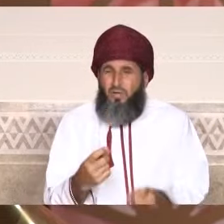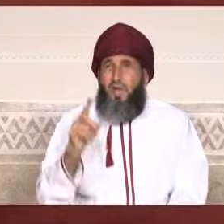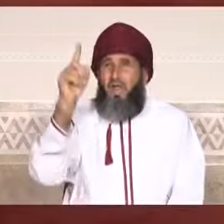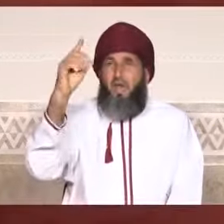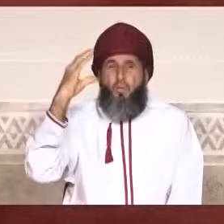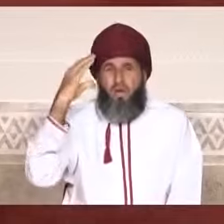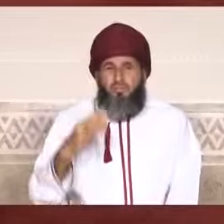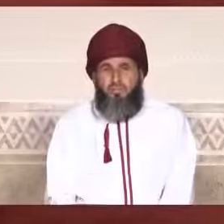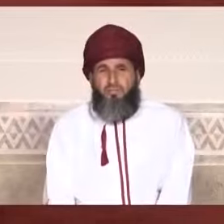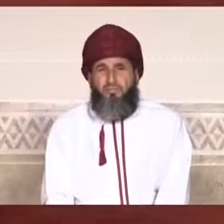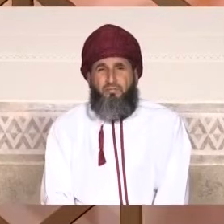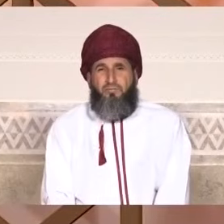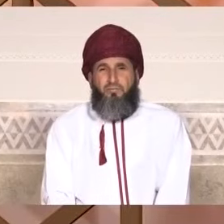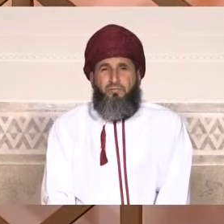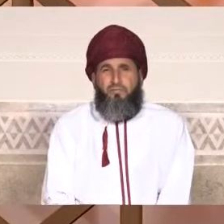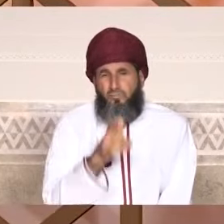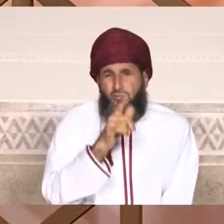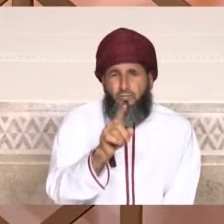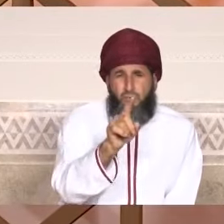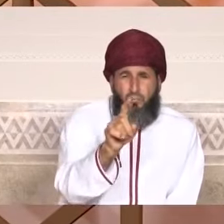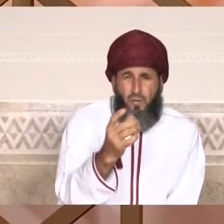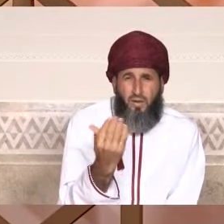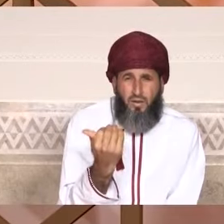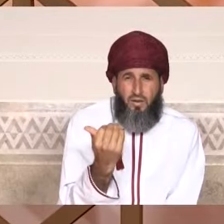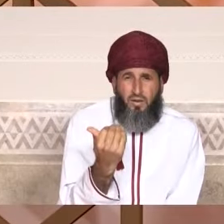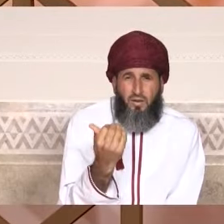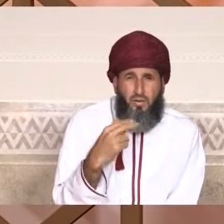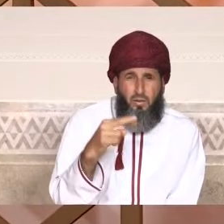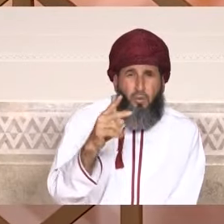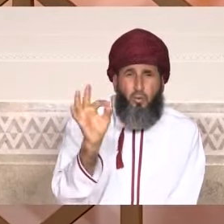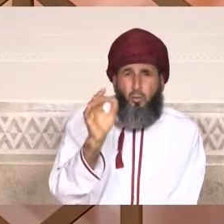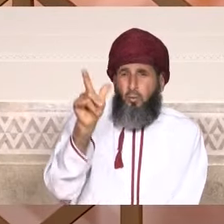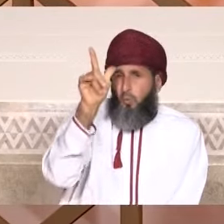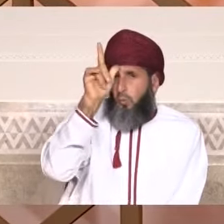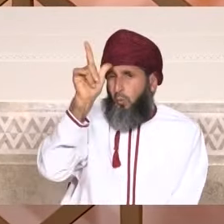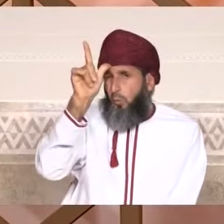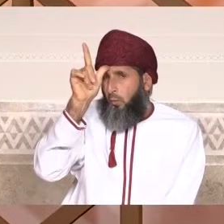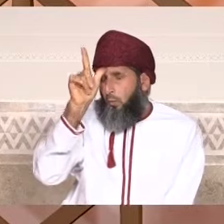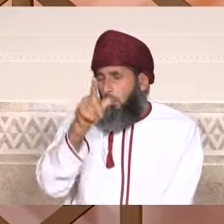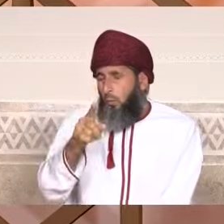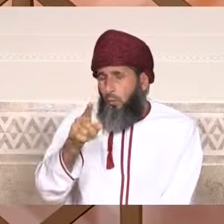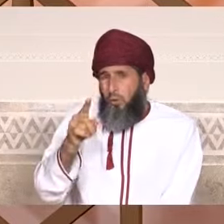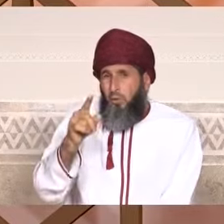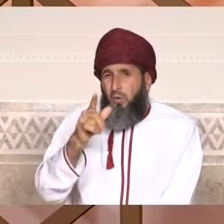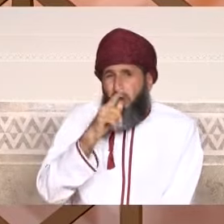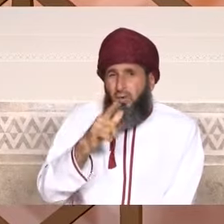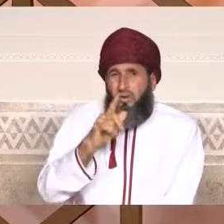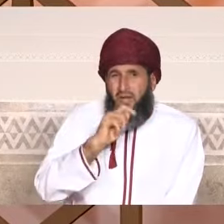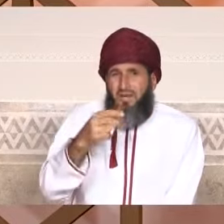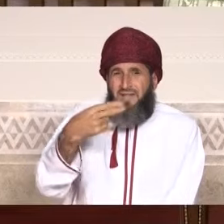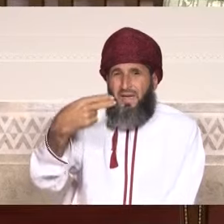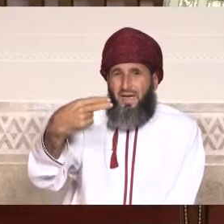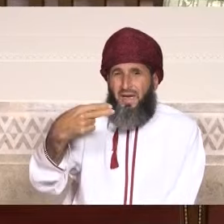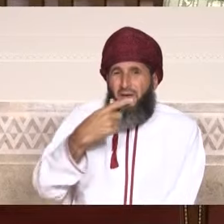أعلم. جميل. قبل أن ننتقل إلى أخينا من الأردن جعفر سلامة، نريد أن نلتفت إلى عبد